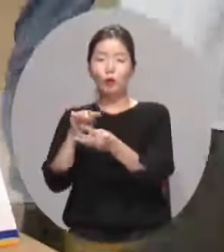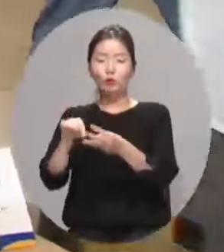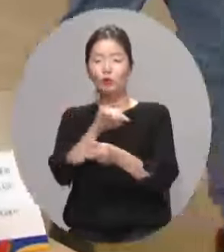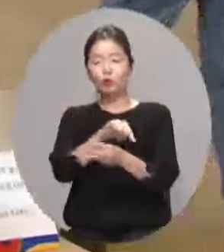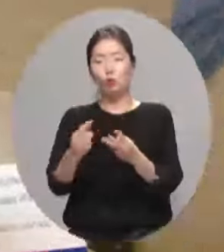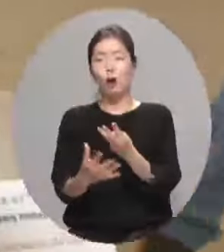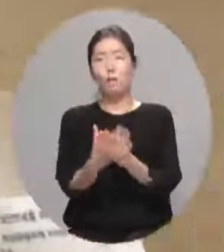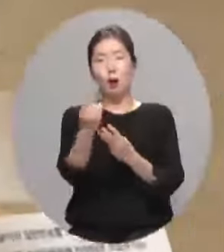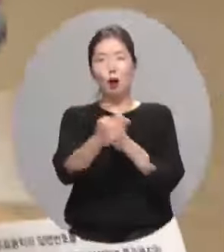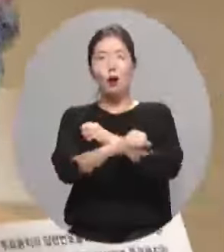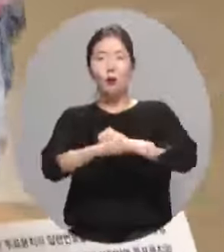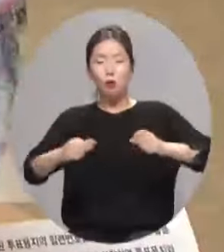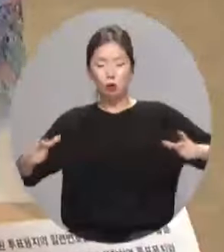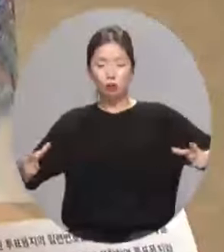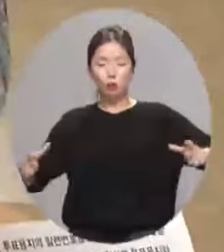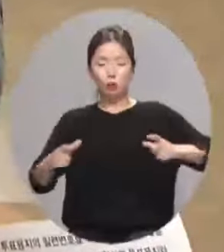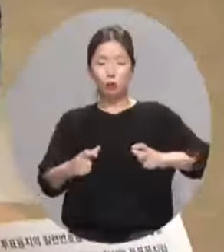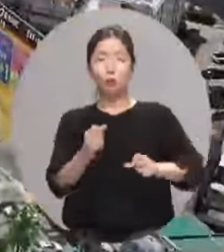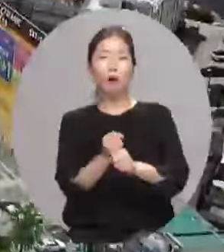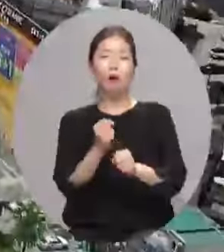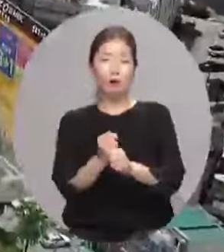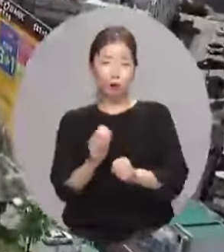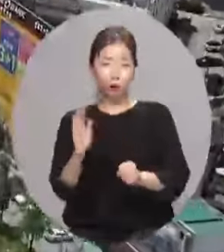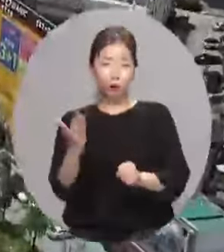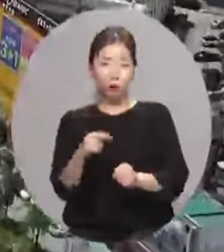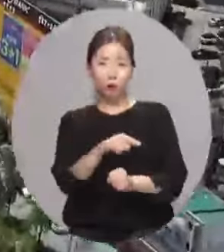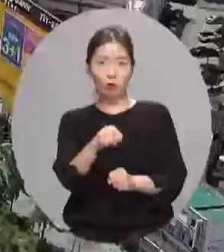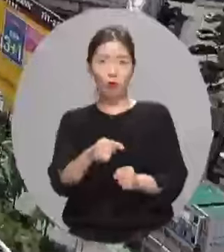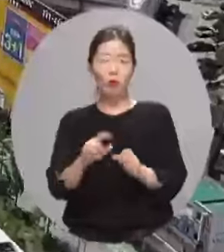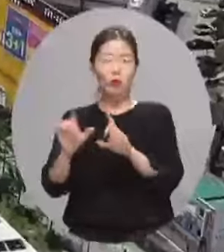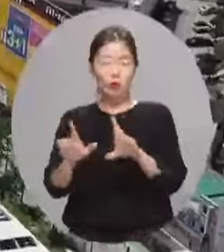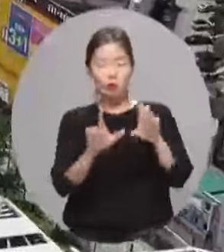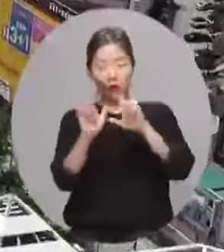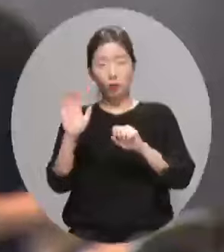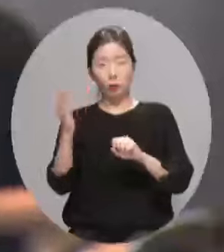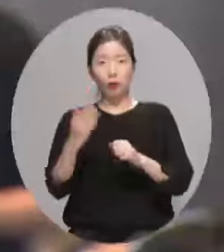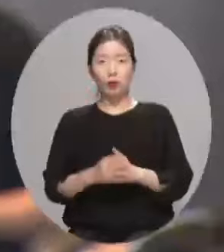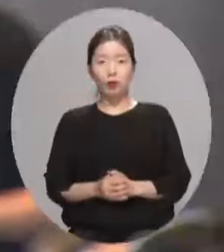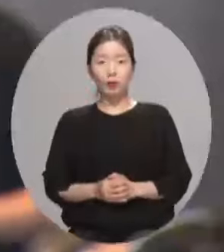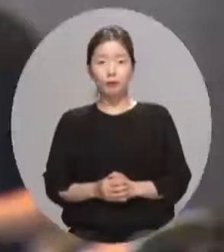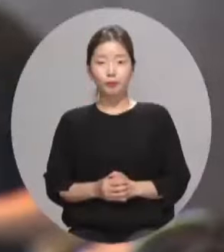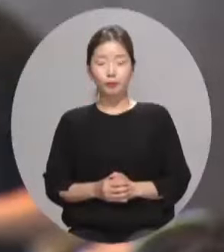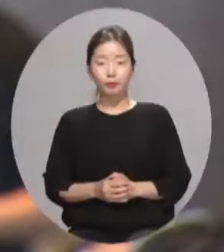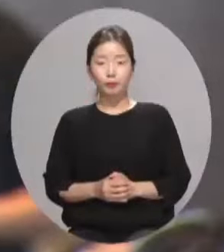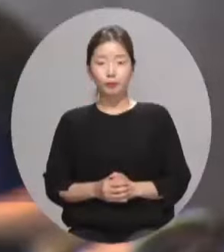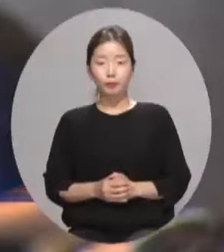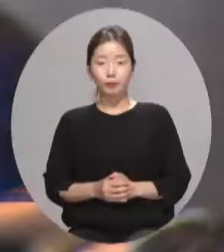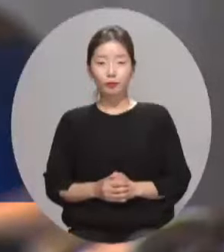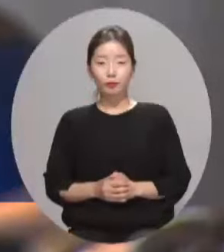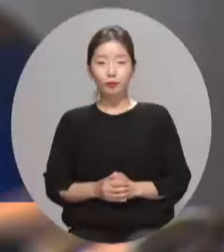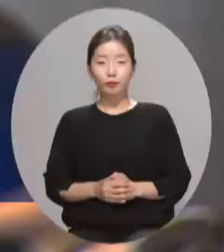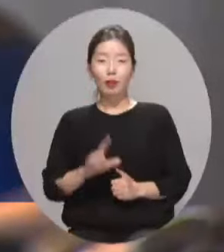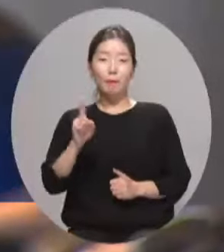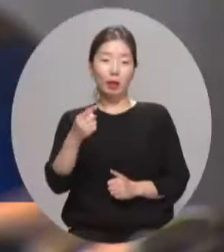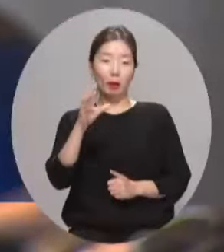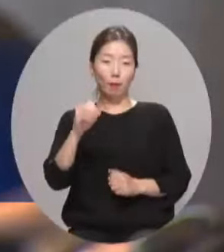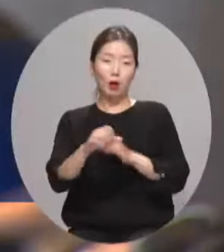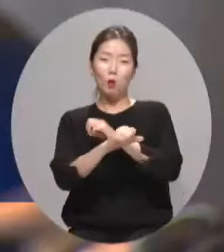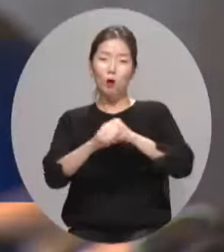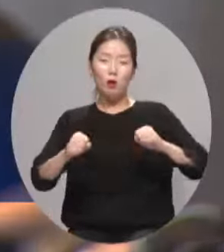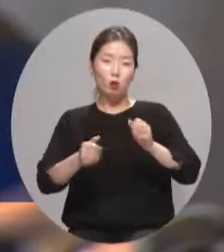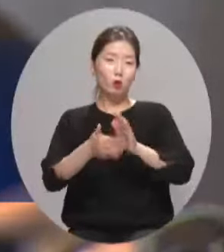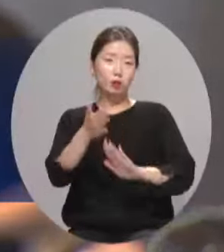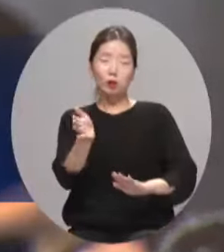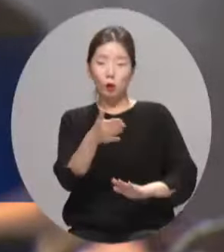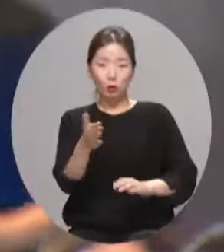단일한 광역경제권으로 묶는 통합만이 살 길이라고 강조한 겁니다. 100만 명도 광역시가 없어서 여러